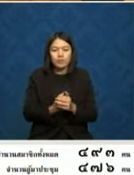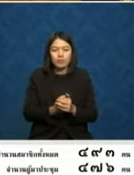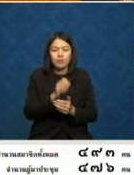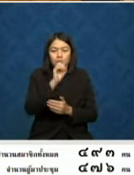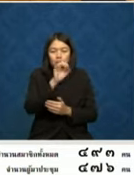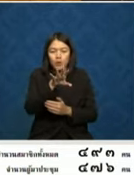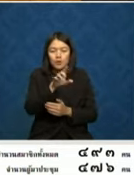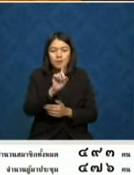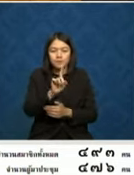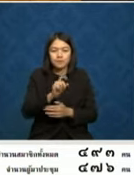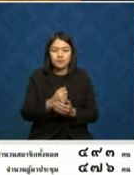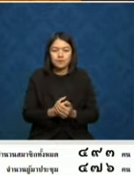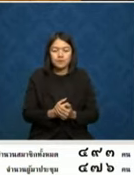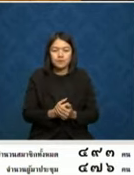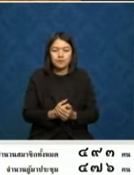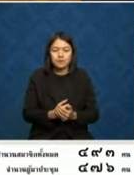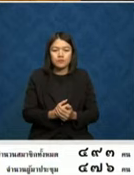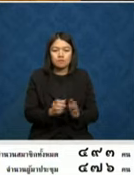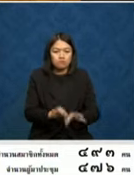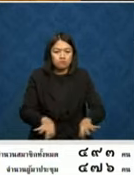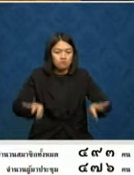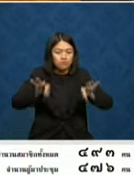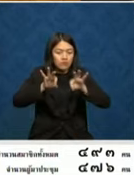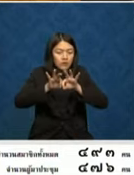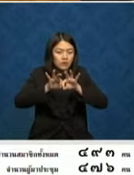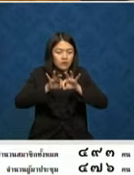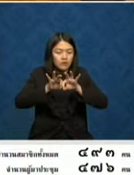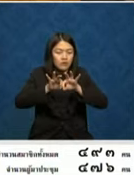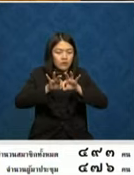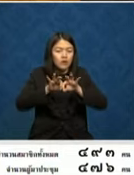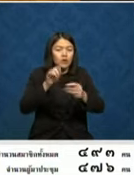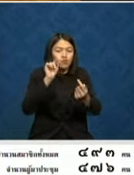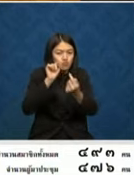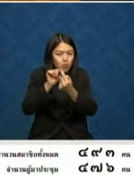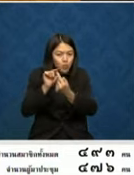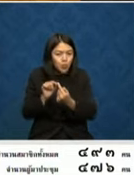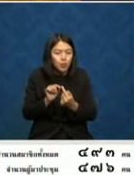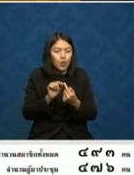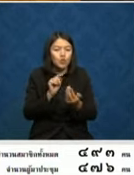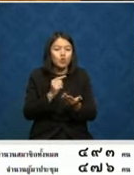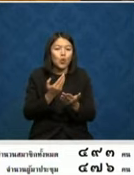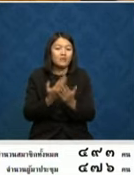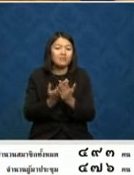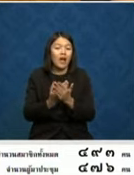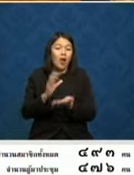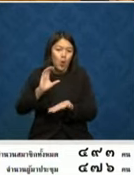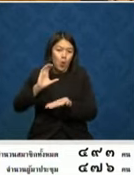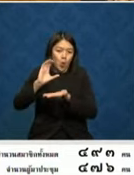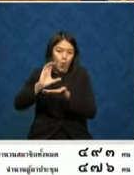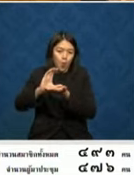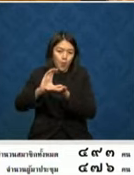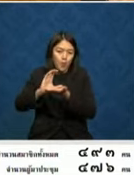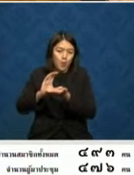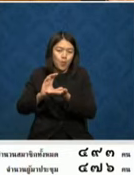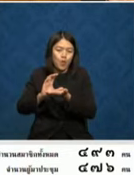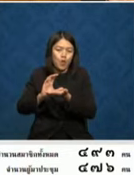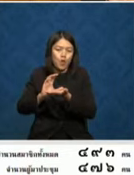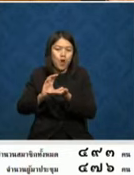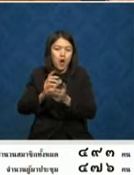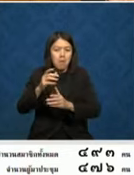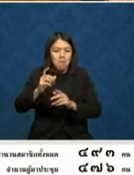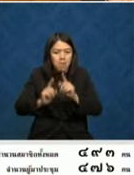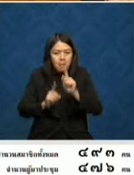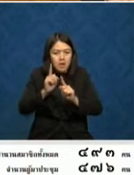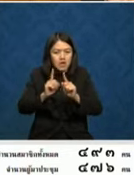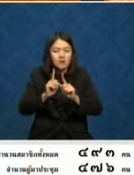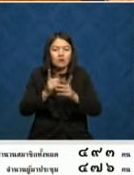านว่ามีความจำเป็นแล้วก็มีความเหมาะสมในเรื่องของการตั้งงบประมาณไม่ว่าจะเป็นเรื่องของระบบอุทธรณ์การประเมินออน